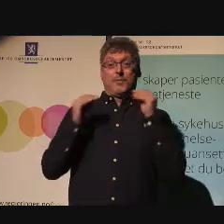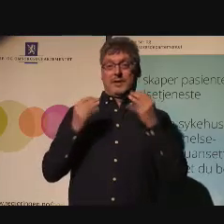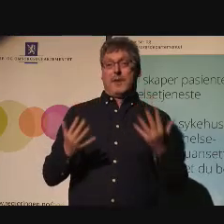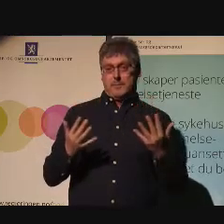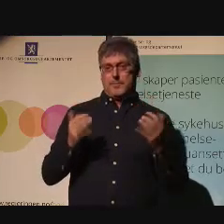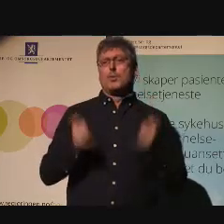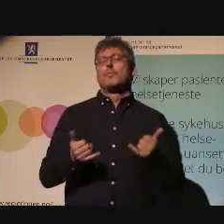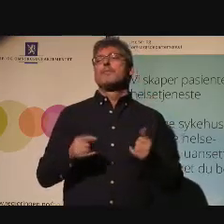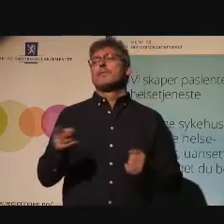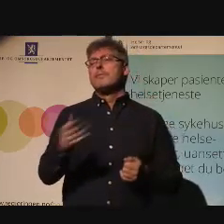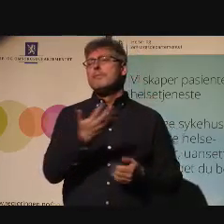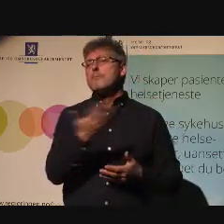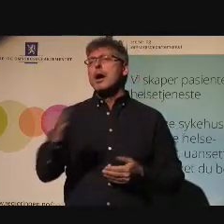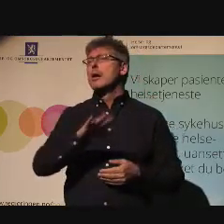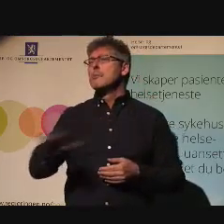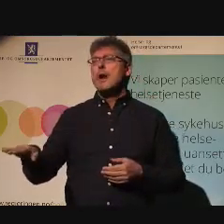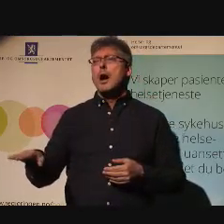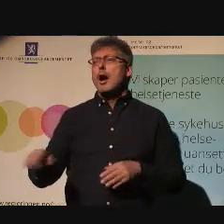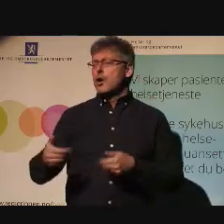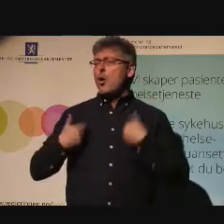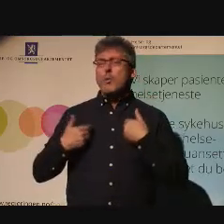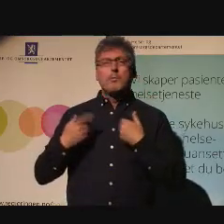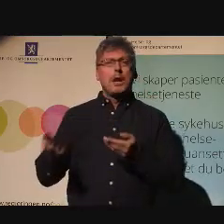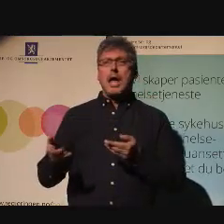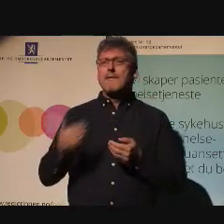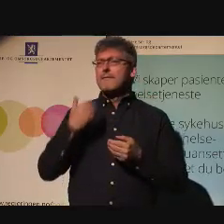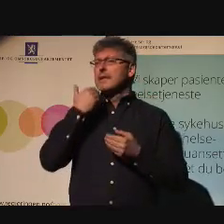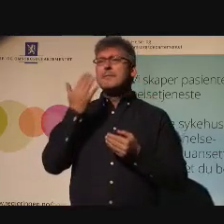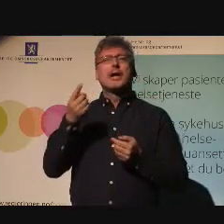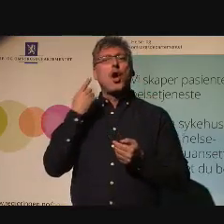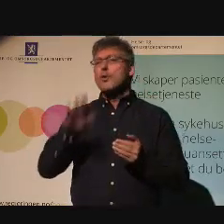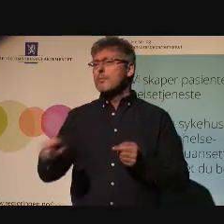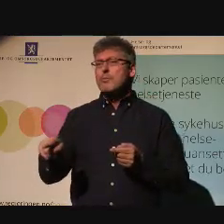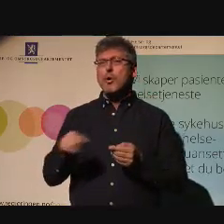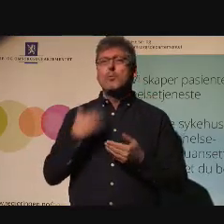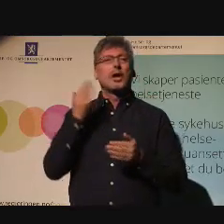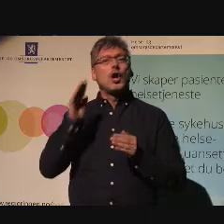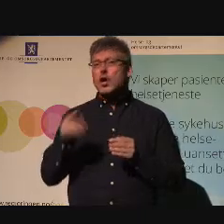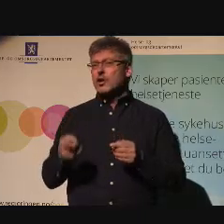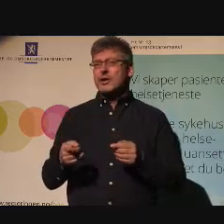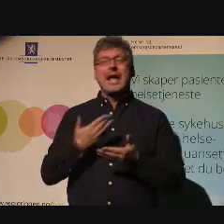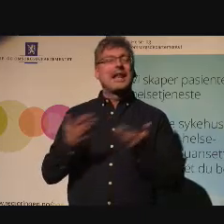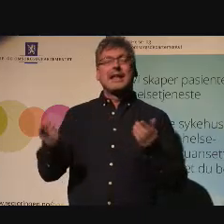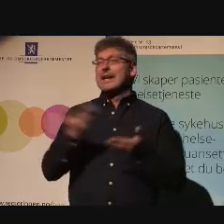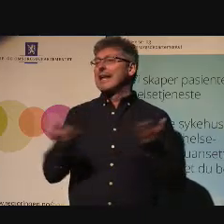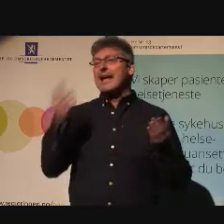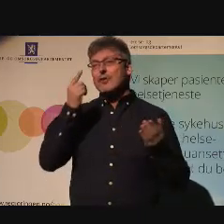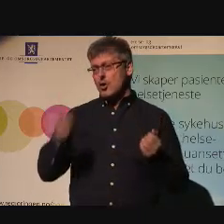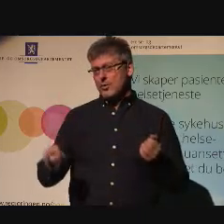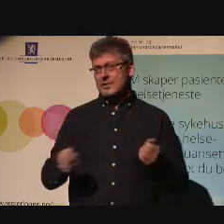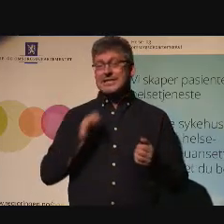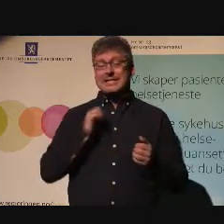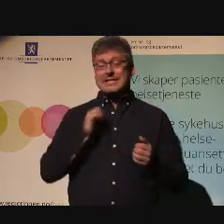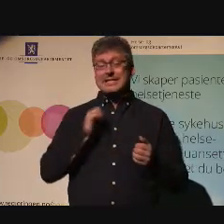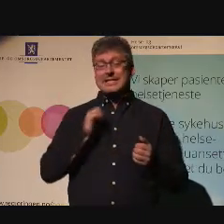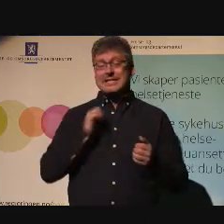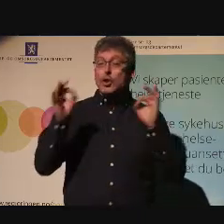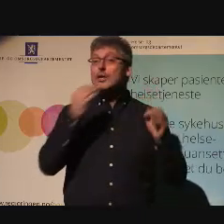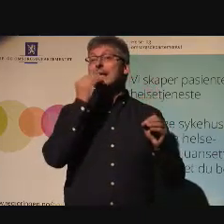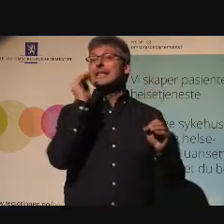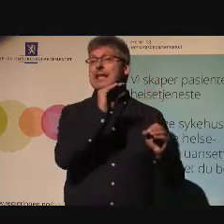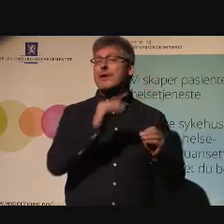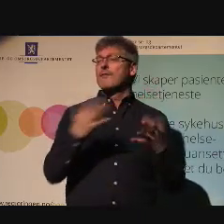som opplever at de ikke blir hørt, forstått og lyttet til. De blir ikke hørt selv om de sier tydelig fra også hva